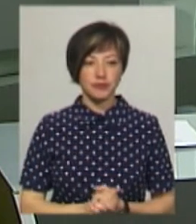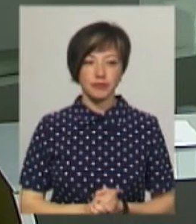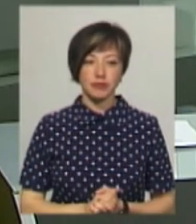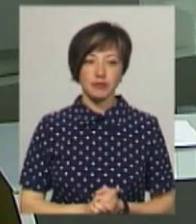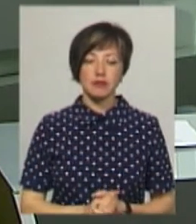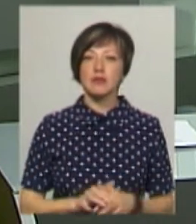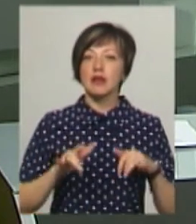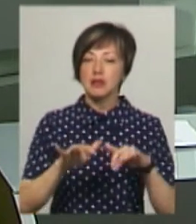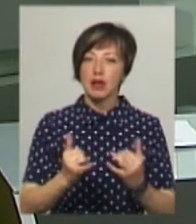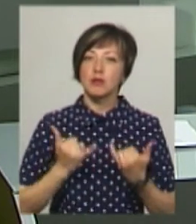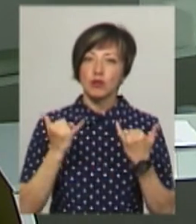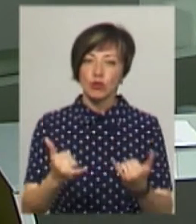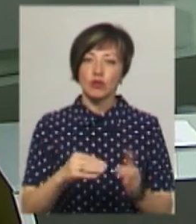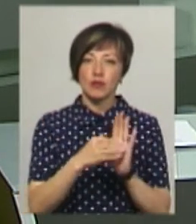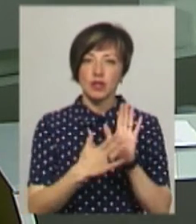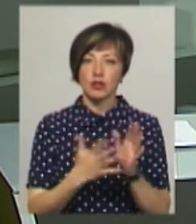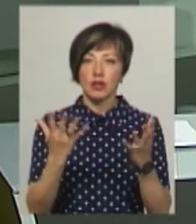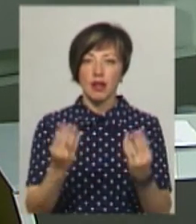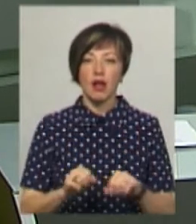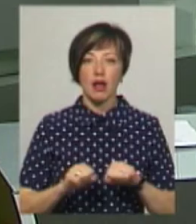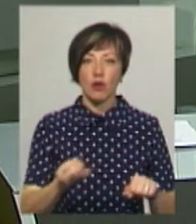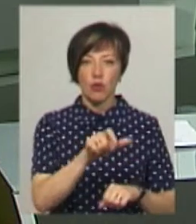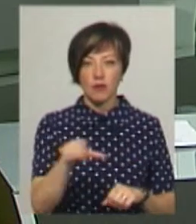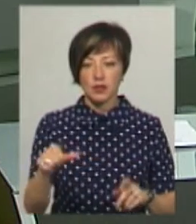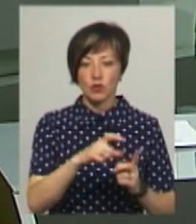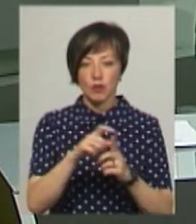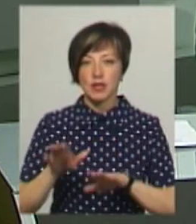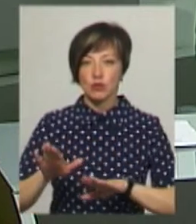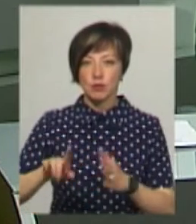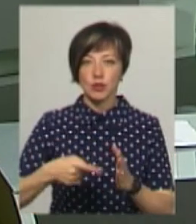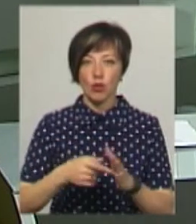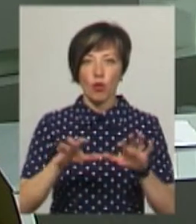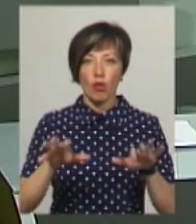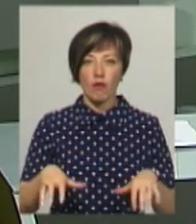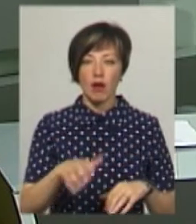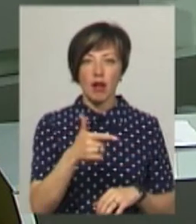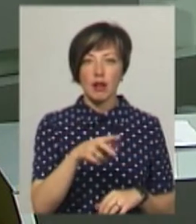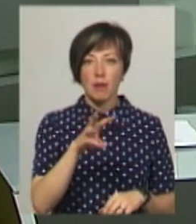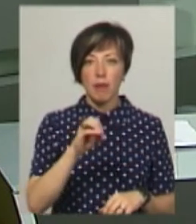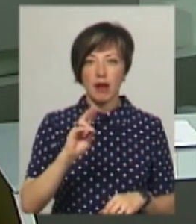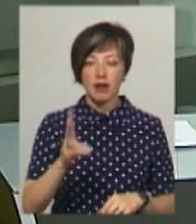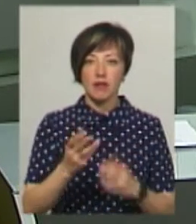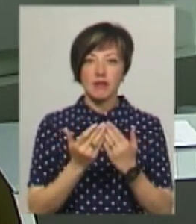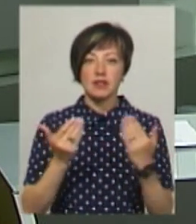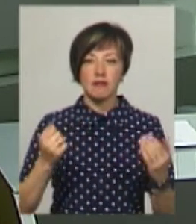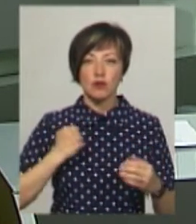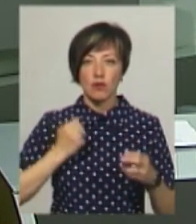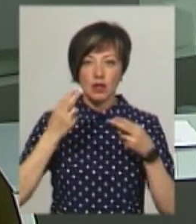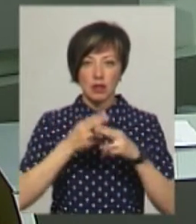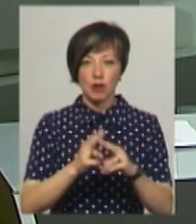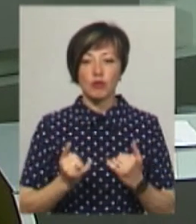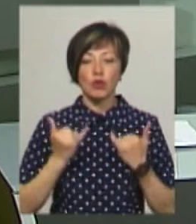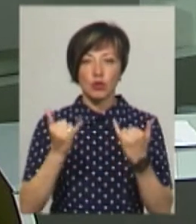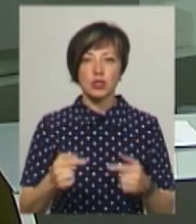Шевченка. Захід приурочили до відзначення Дня Героїв. За словами заступниці міського голови Галини Мельник, виставка військової техніки